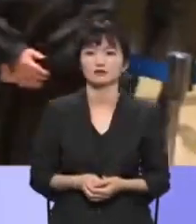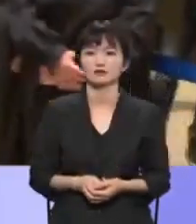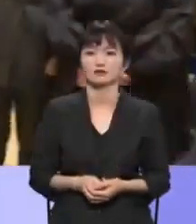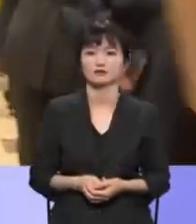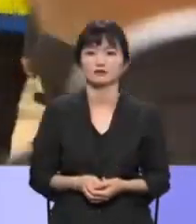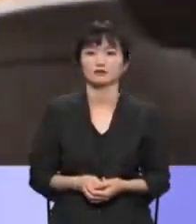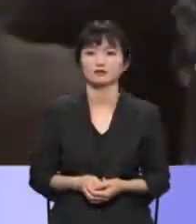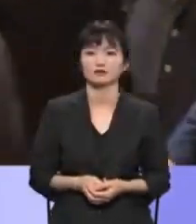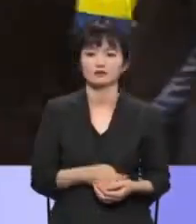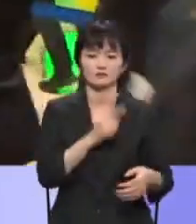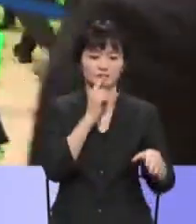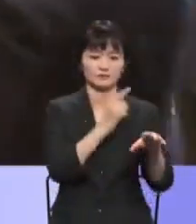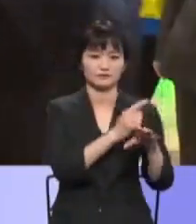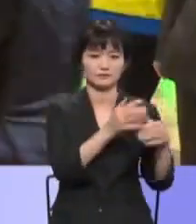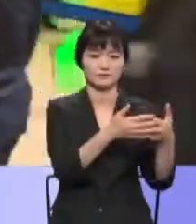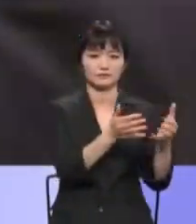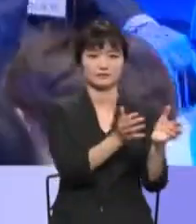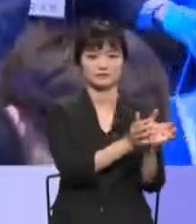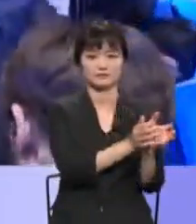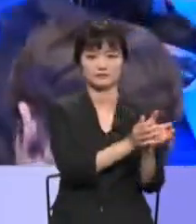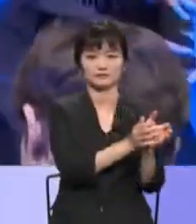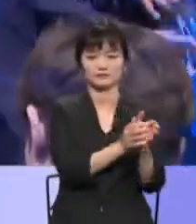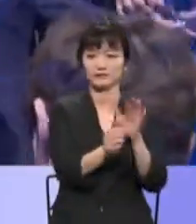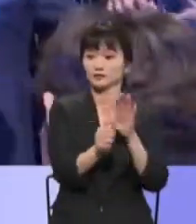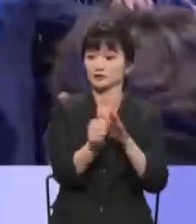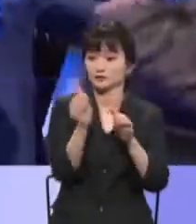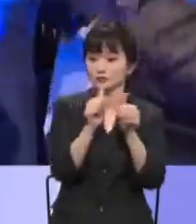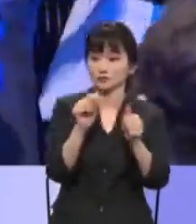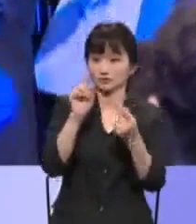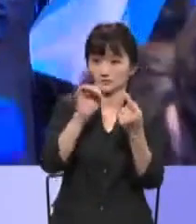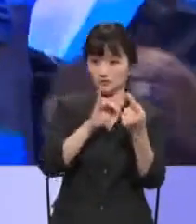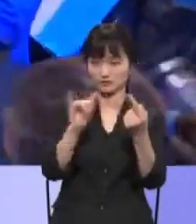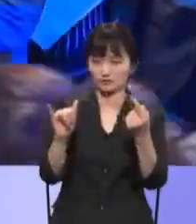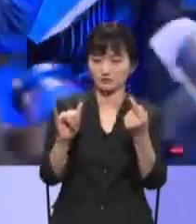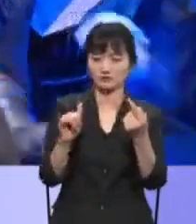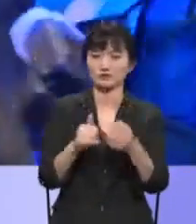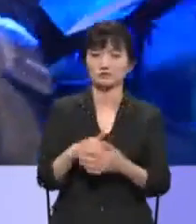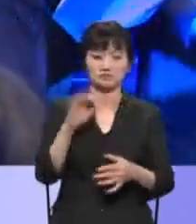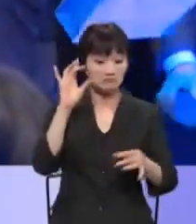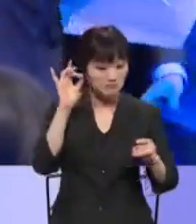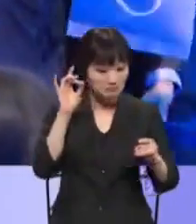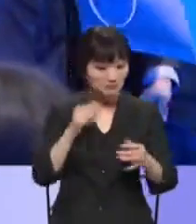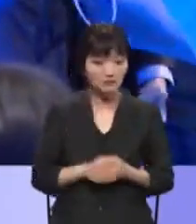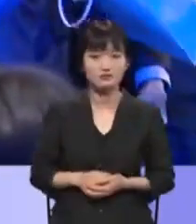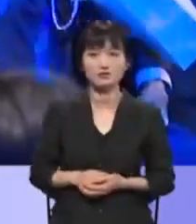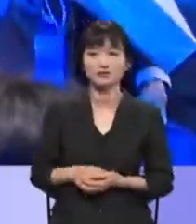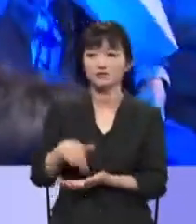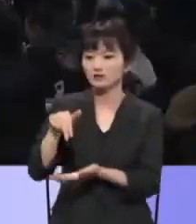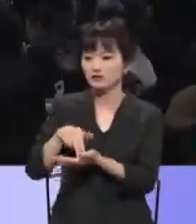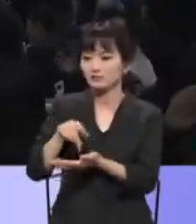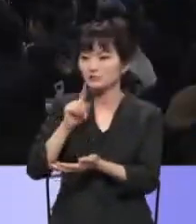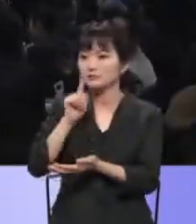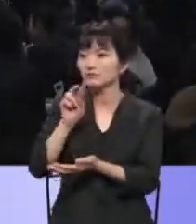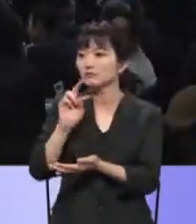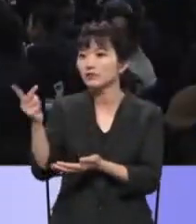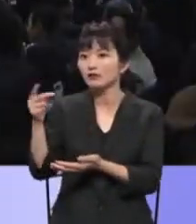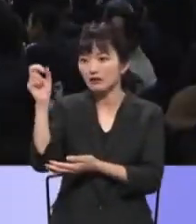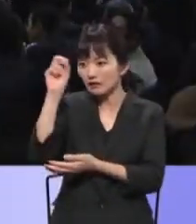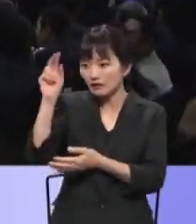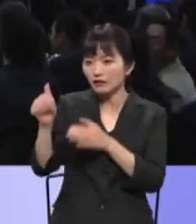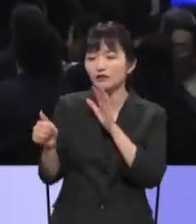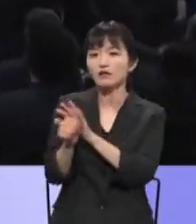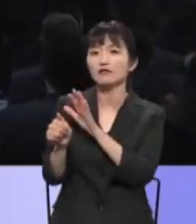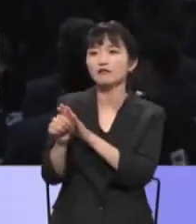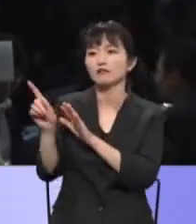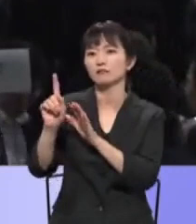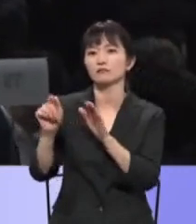지원한 변호인 한분 정도로 제가 알고 있어요. 그 전까지 그렇게 있다가 갑자기 입장선회가 되니까 이렇게 막 나서서 하는 거를